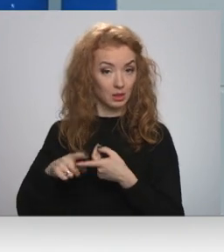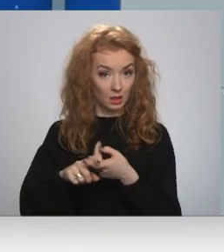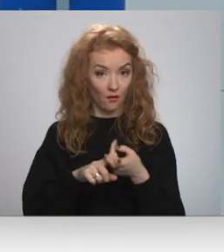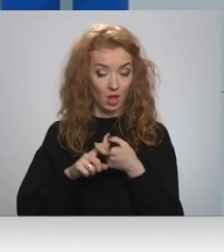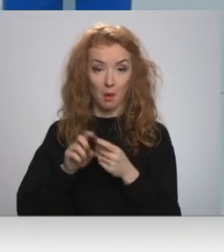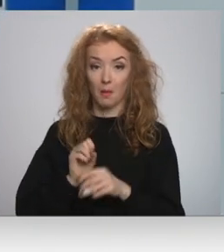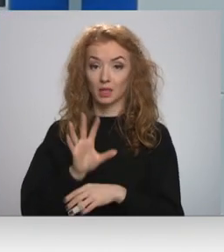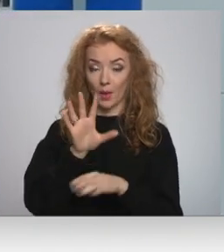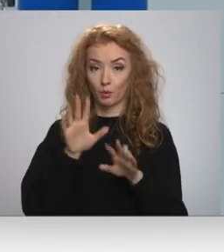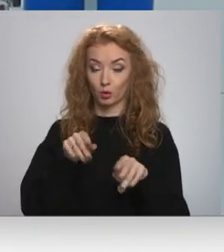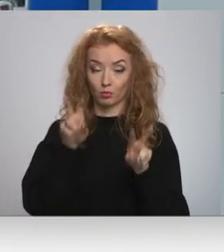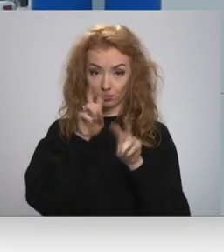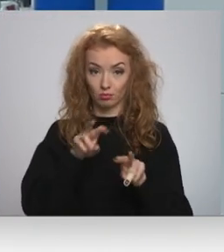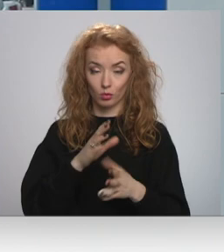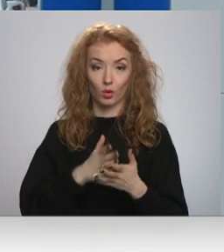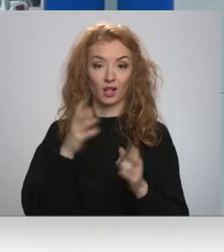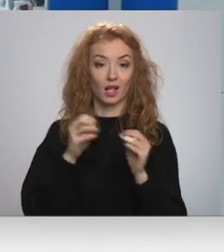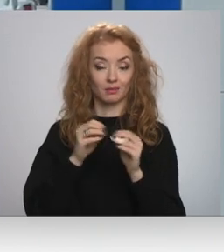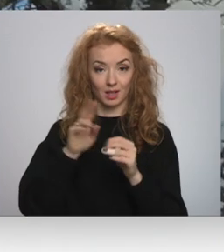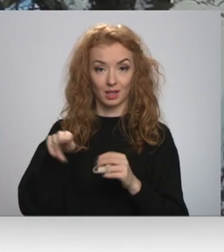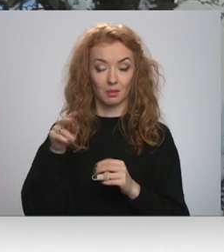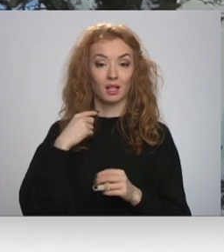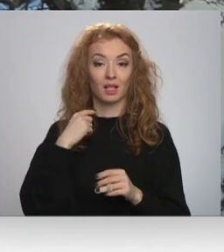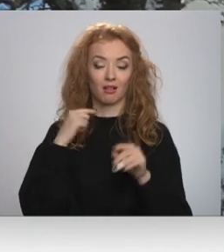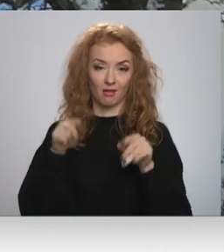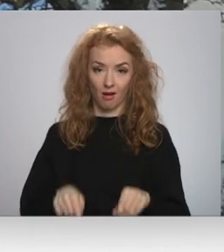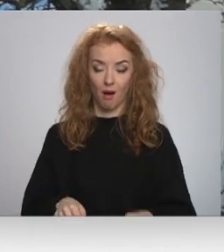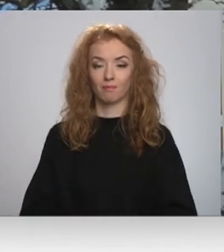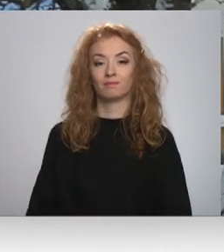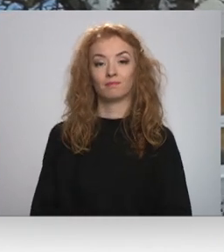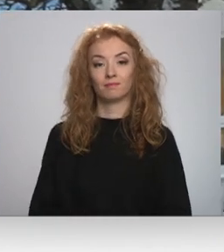prezentācija par veikto pētījumu notiks 10. decembrī Rīgā. Dace Siliņa, Artis Super RTV.